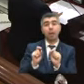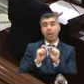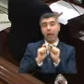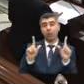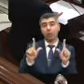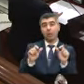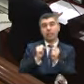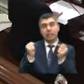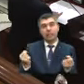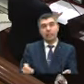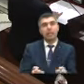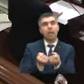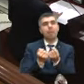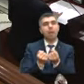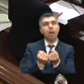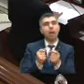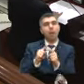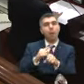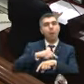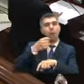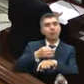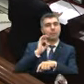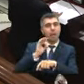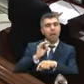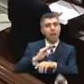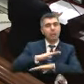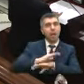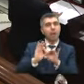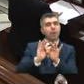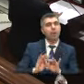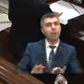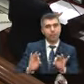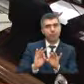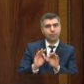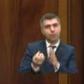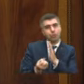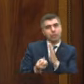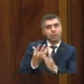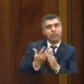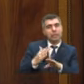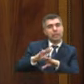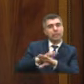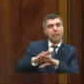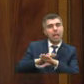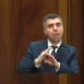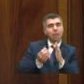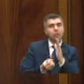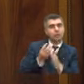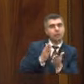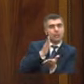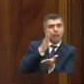التنموي استنفد مداه، ودعونا إلى ضخ نفس سياسي